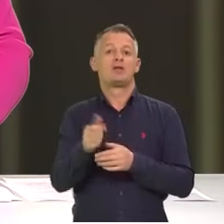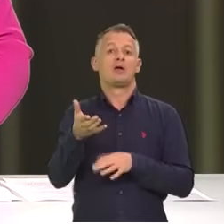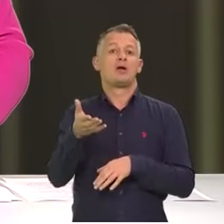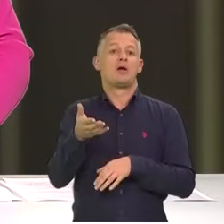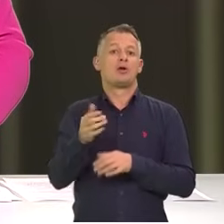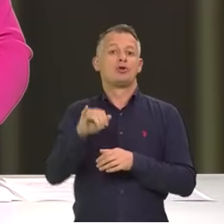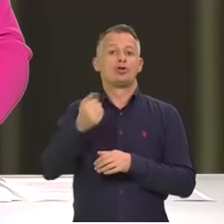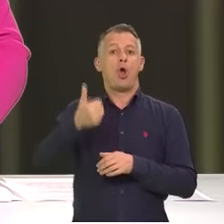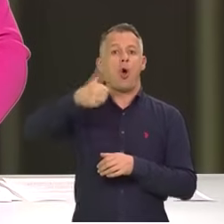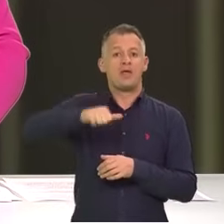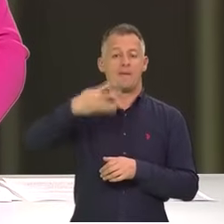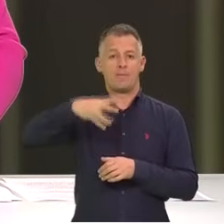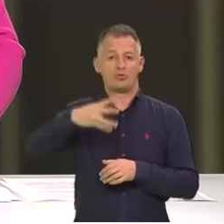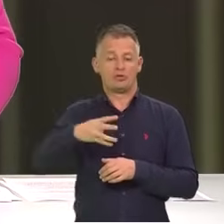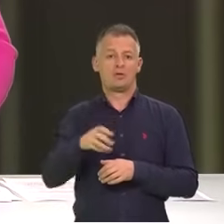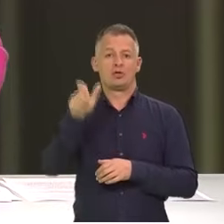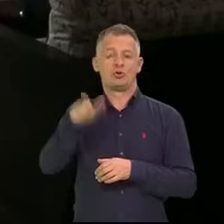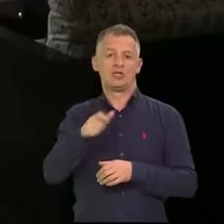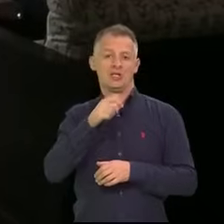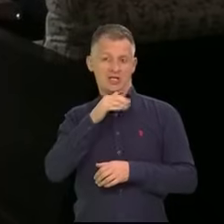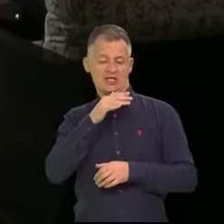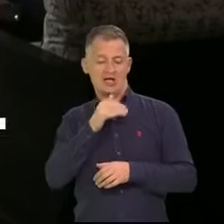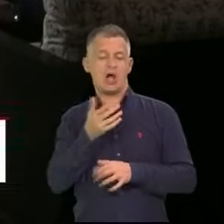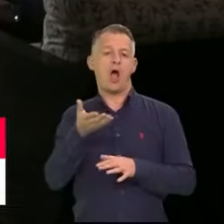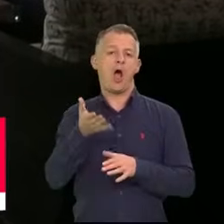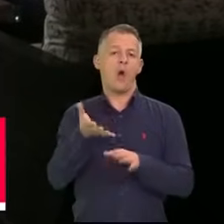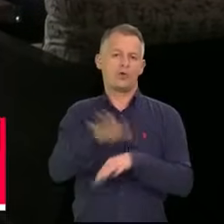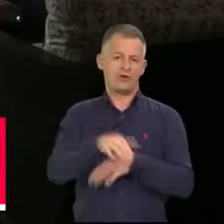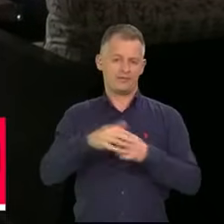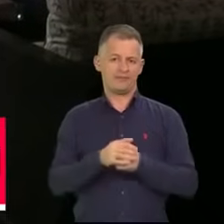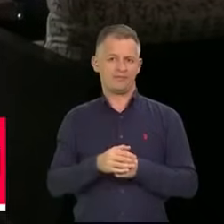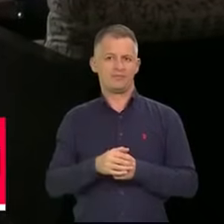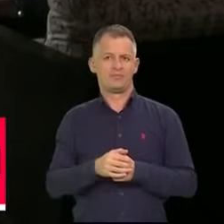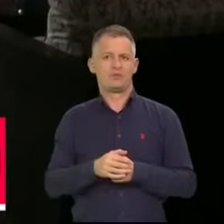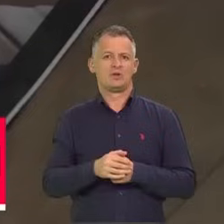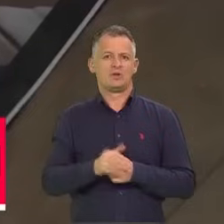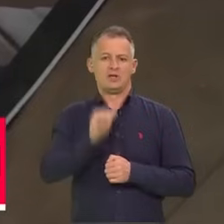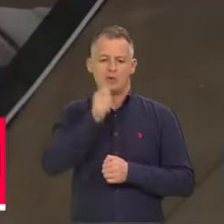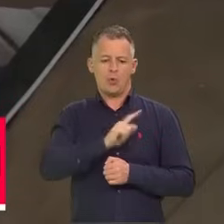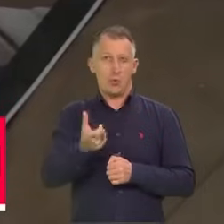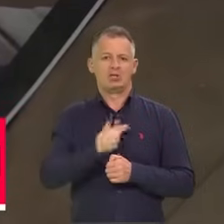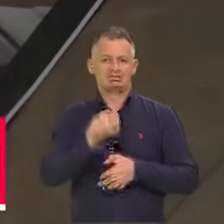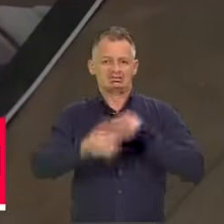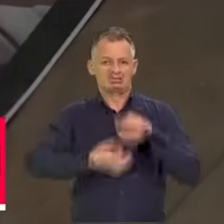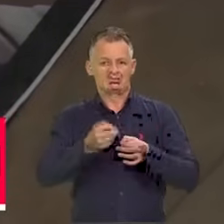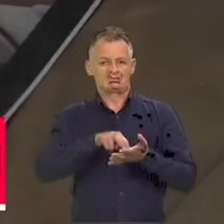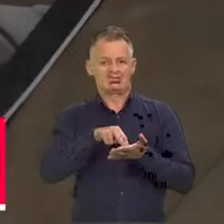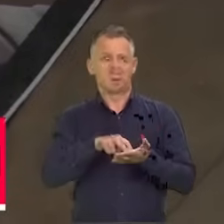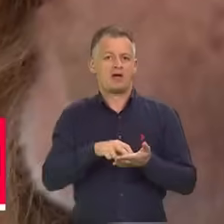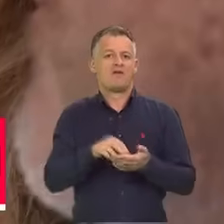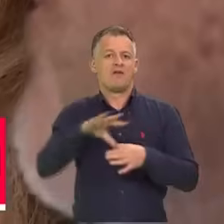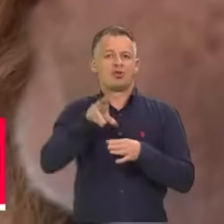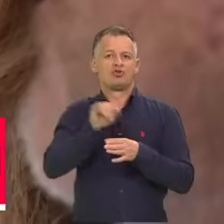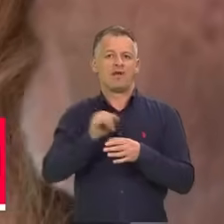palestinieni și 1.400 de israelieni au fost uciși. Nimic nu poate descrie teama și neputința prin care trec familiile